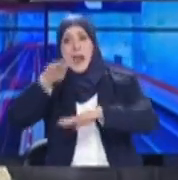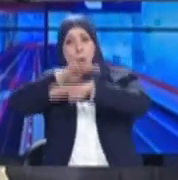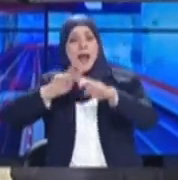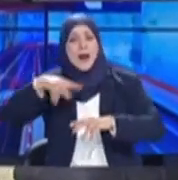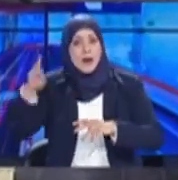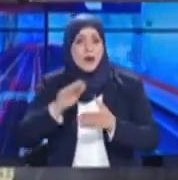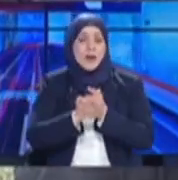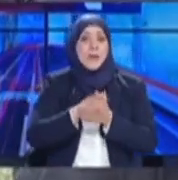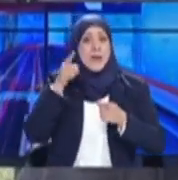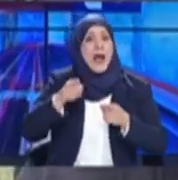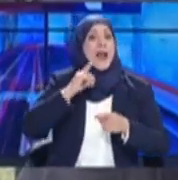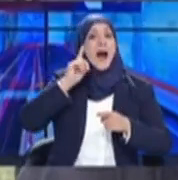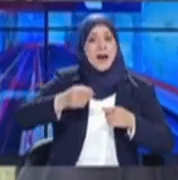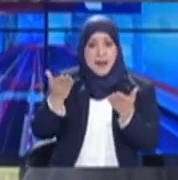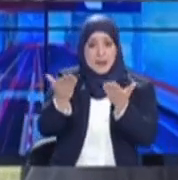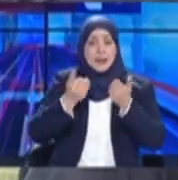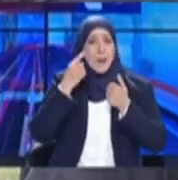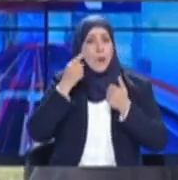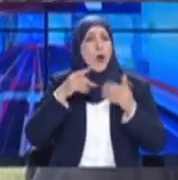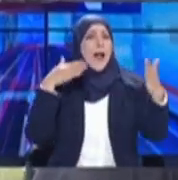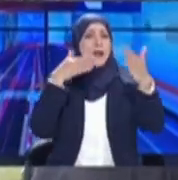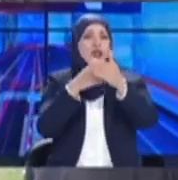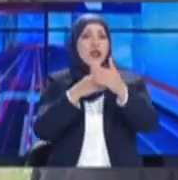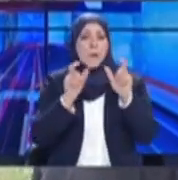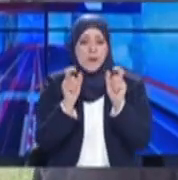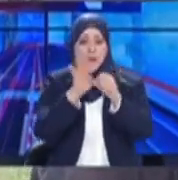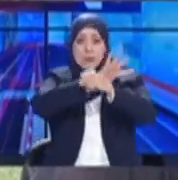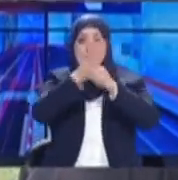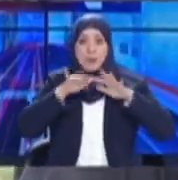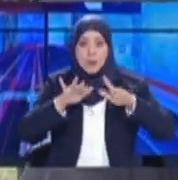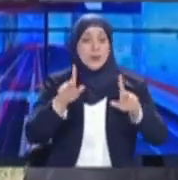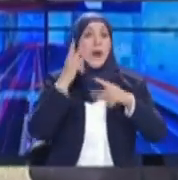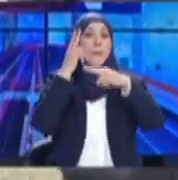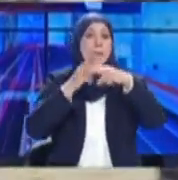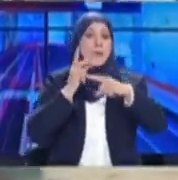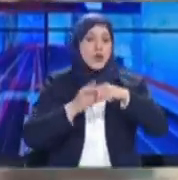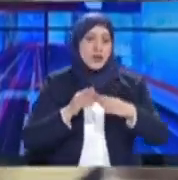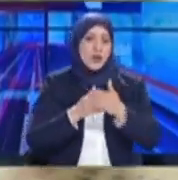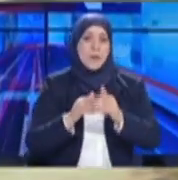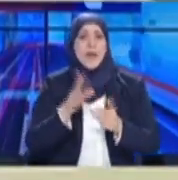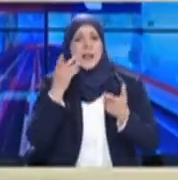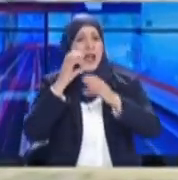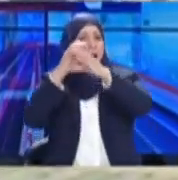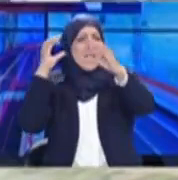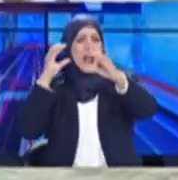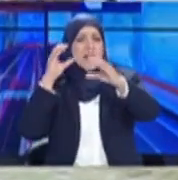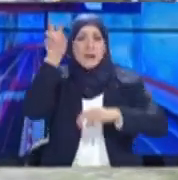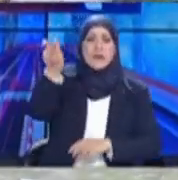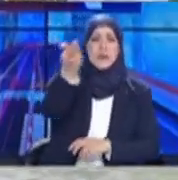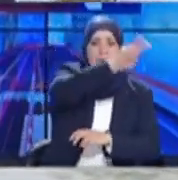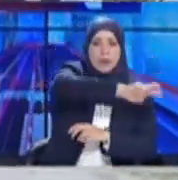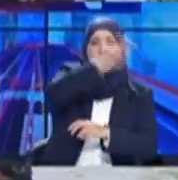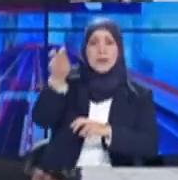للحد من انتشار الفيروس الخاصه الحافله تتنقل المتنقل الولايات